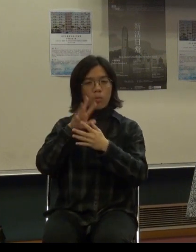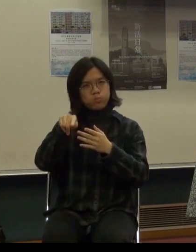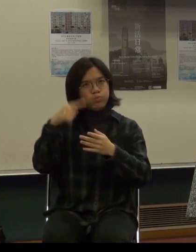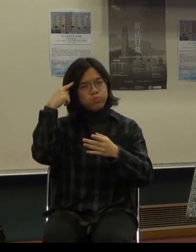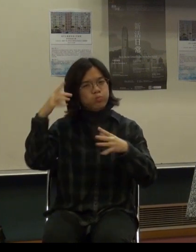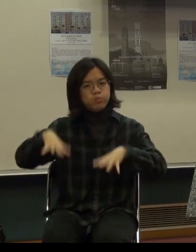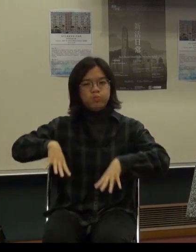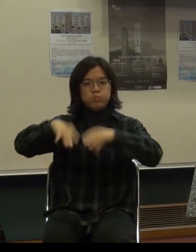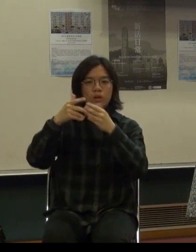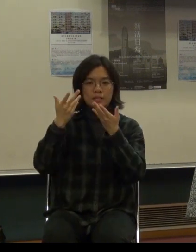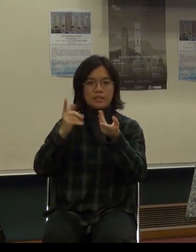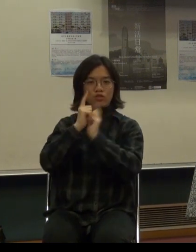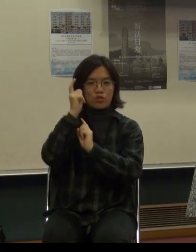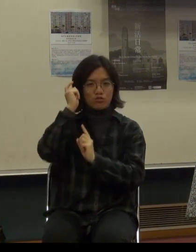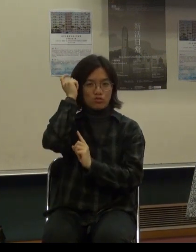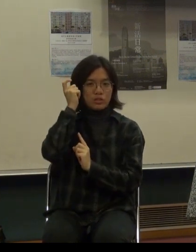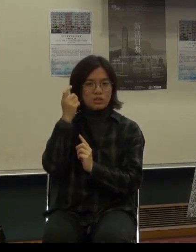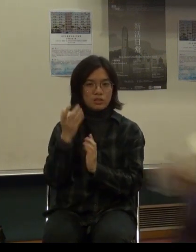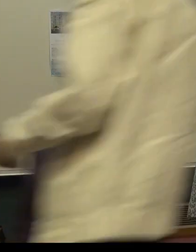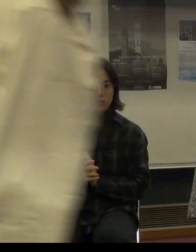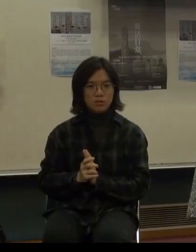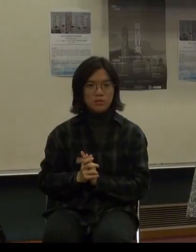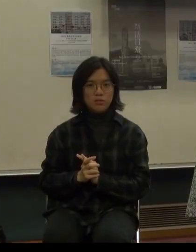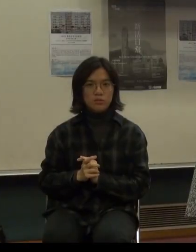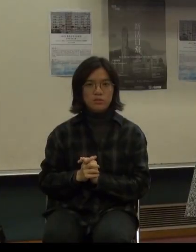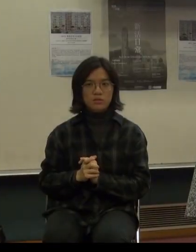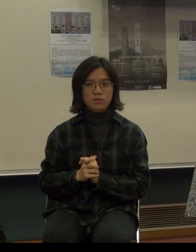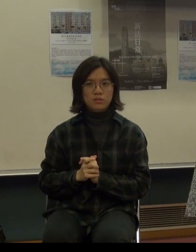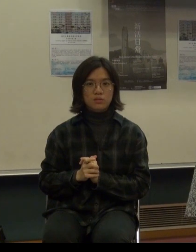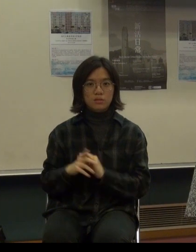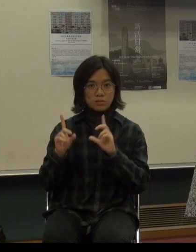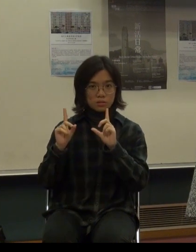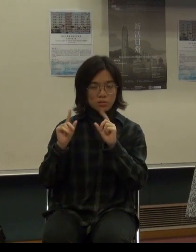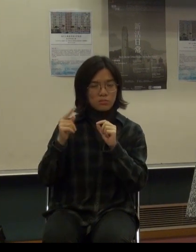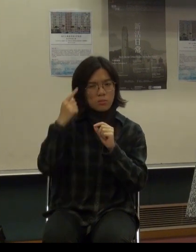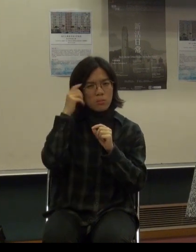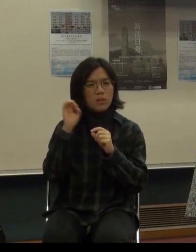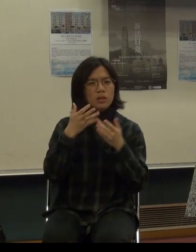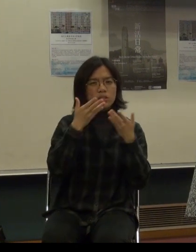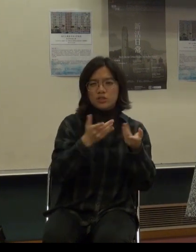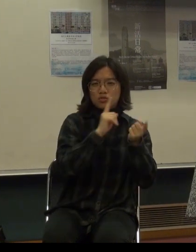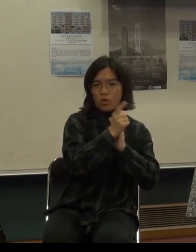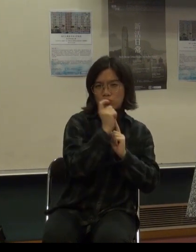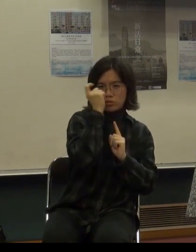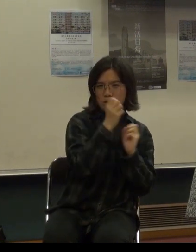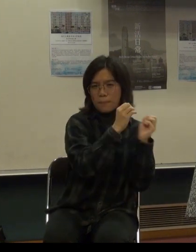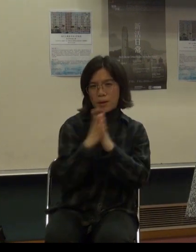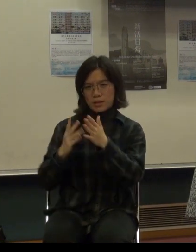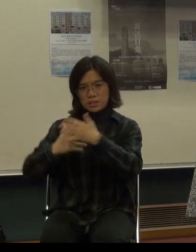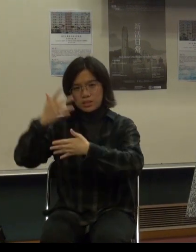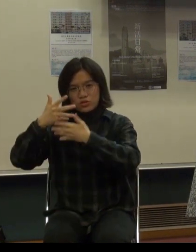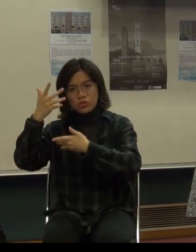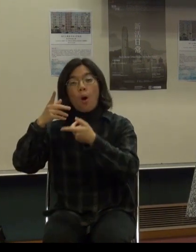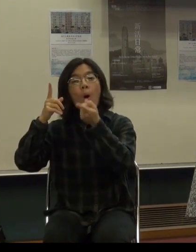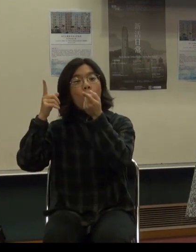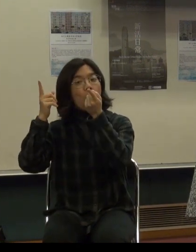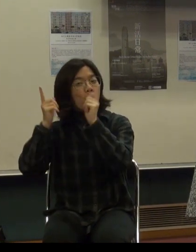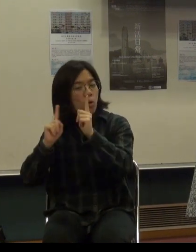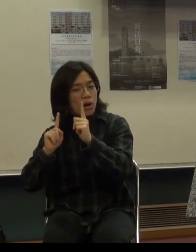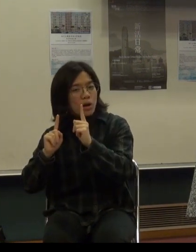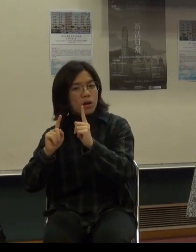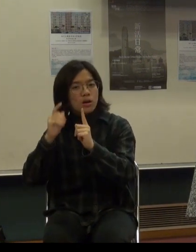義，嗰個叫現代主義。究竟係現代主義去影響我哋個建築，定係我哋嘅建築，